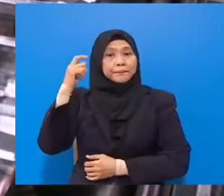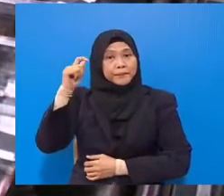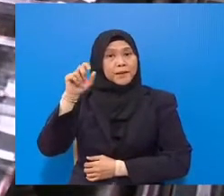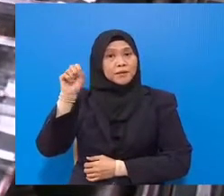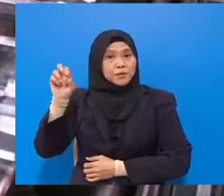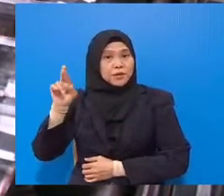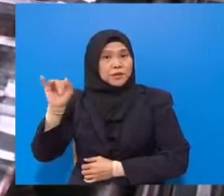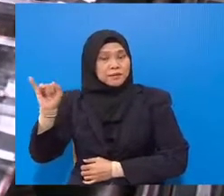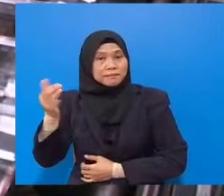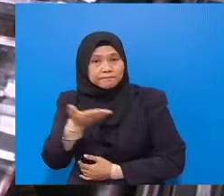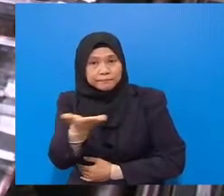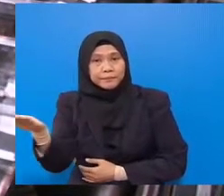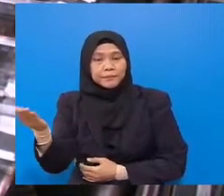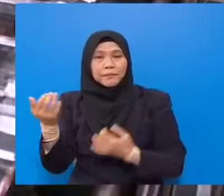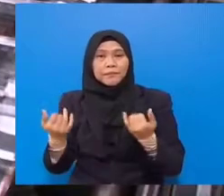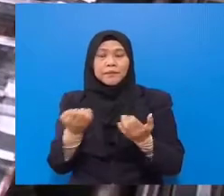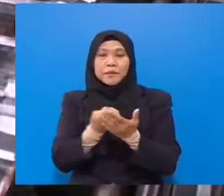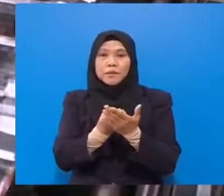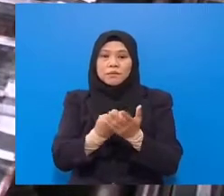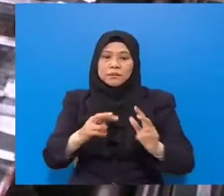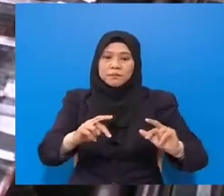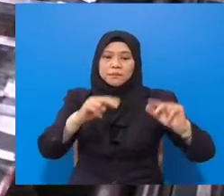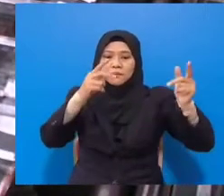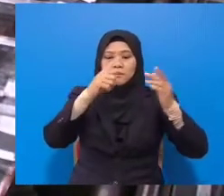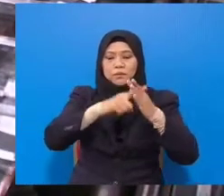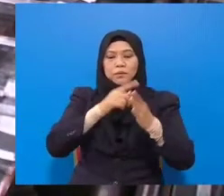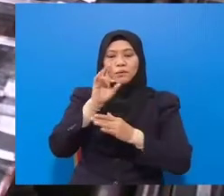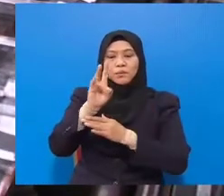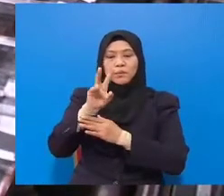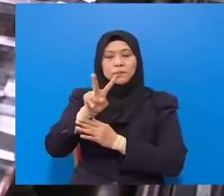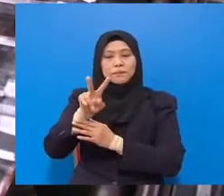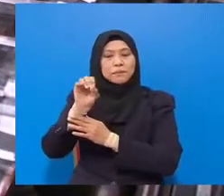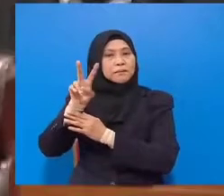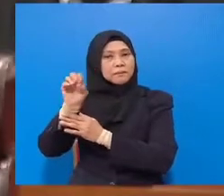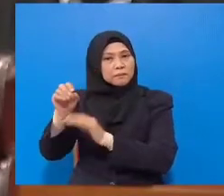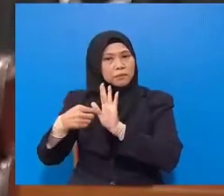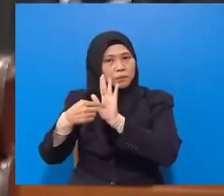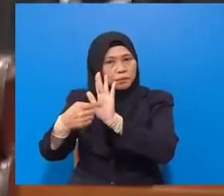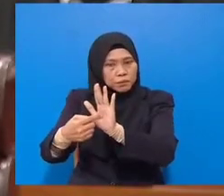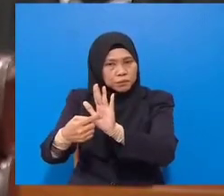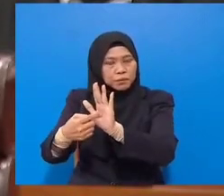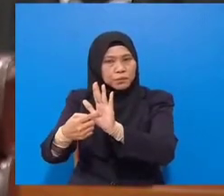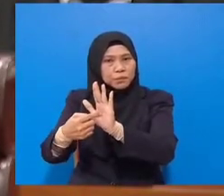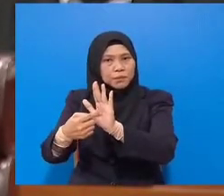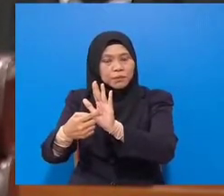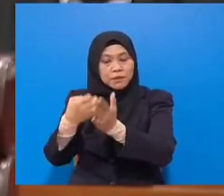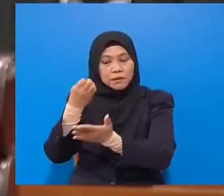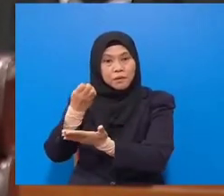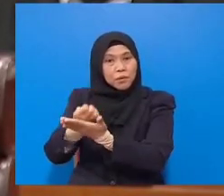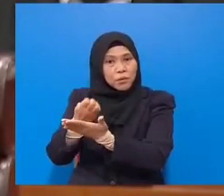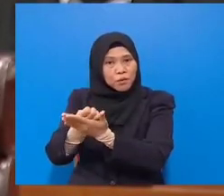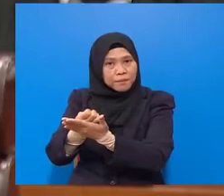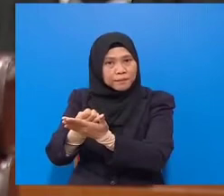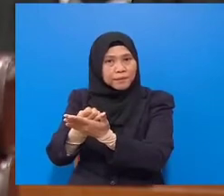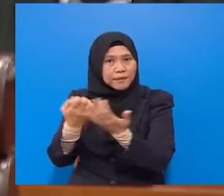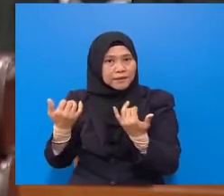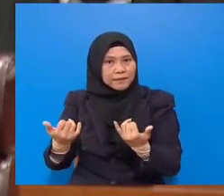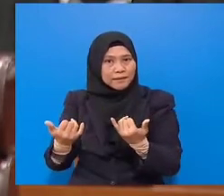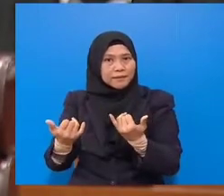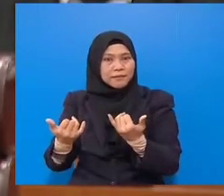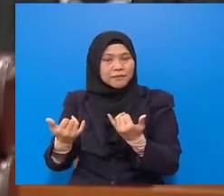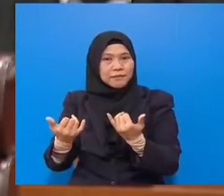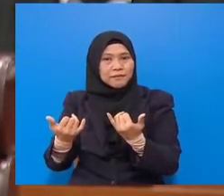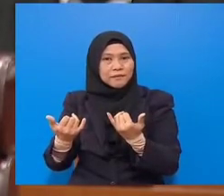indicate awal ekonomi bagi gula bulan Juli 2007 juga menunjukkan Prestasi ekonomi kini berada